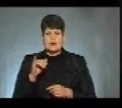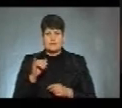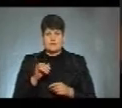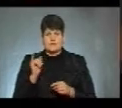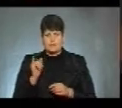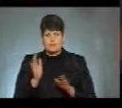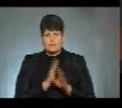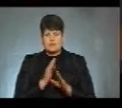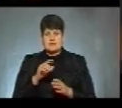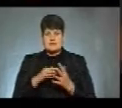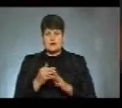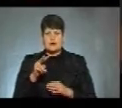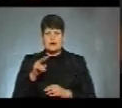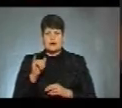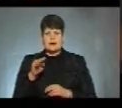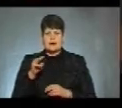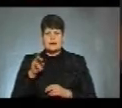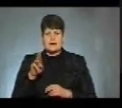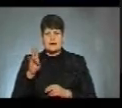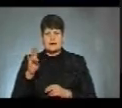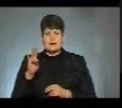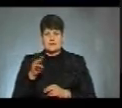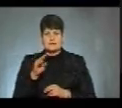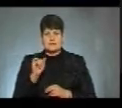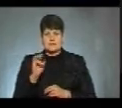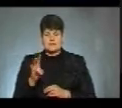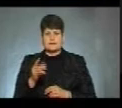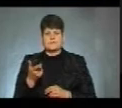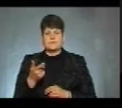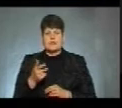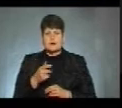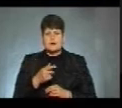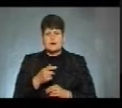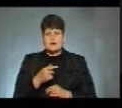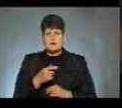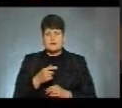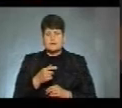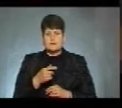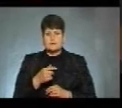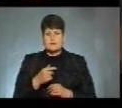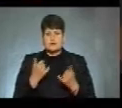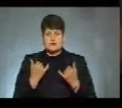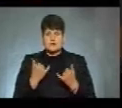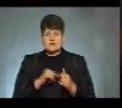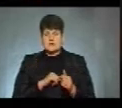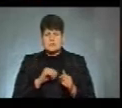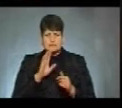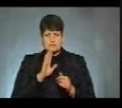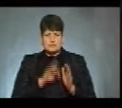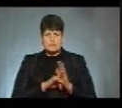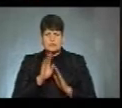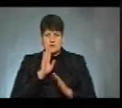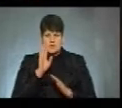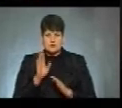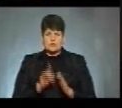Бережанського району. Сьогодні почали ремонт газопроводу, повідомив керівник Тернопільгазу Олег Караванський. Сьогодні самого ранку приступили до